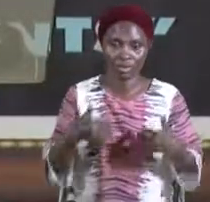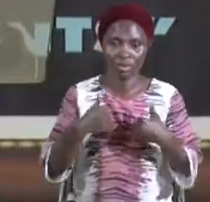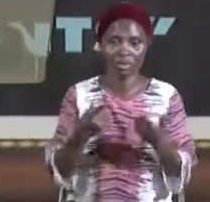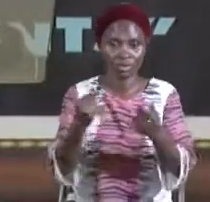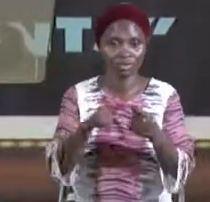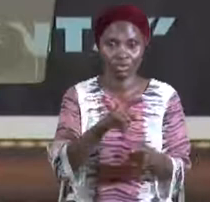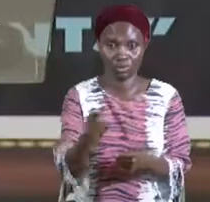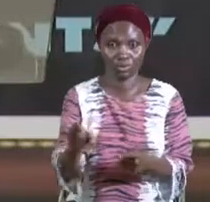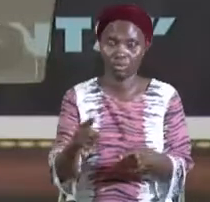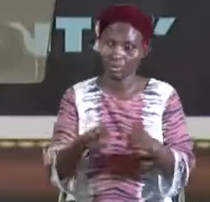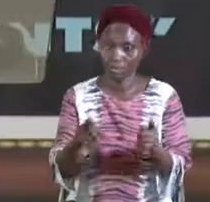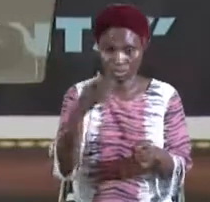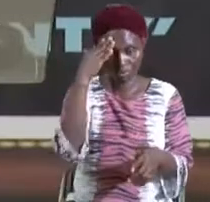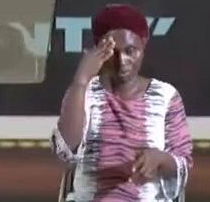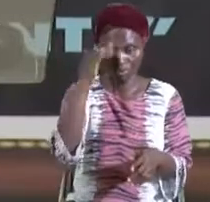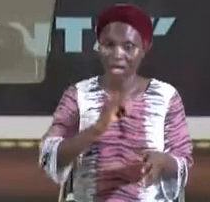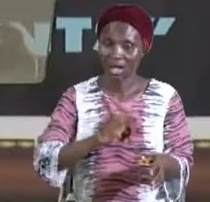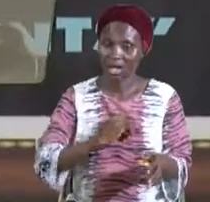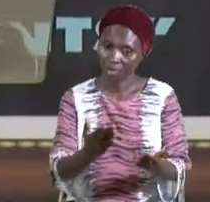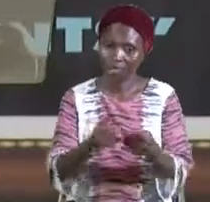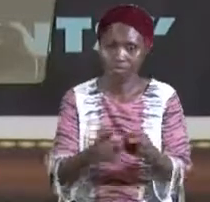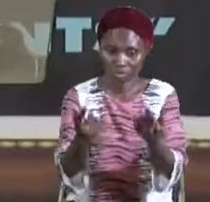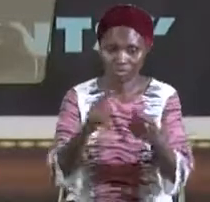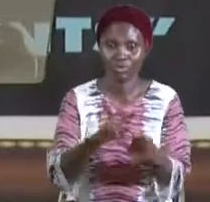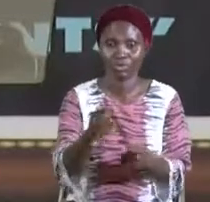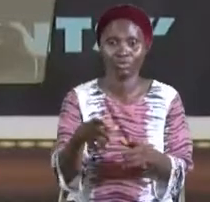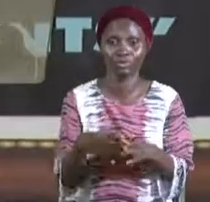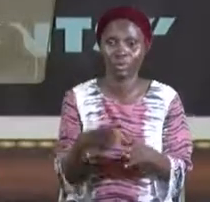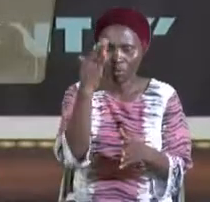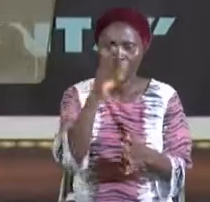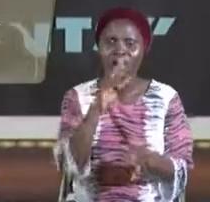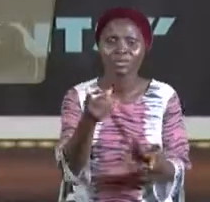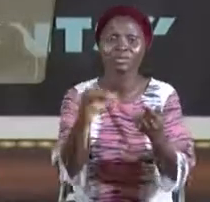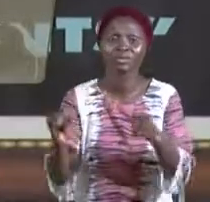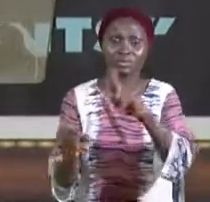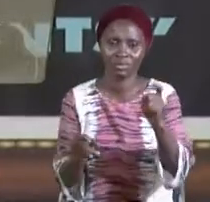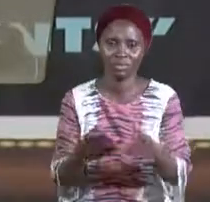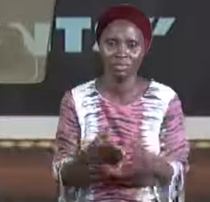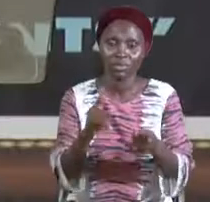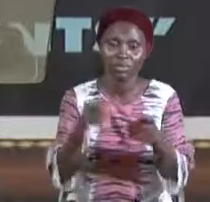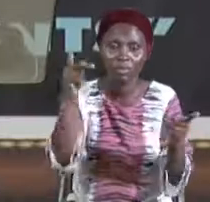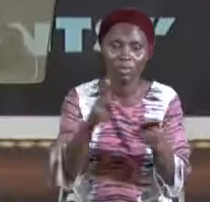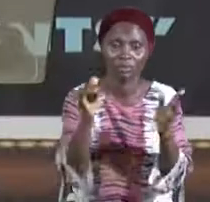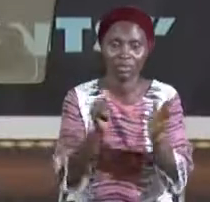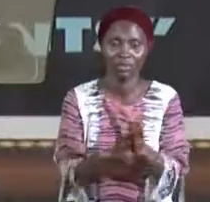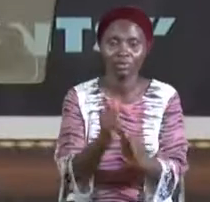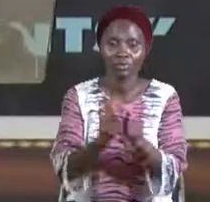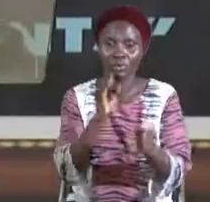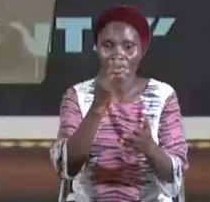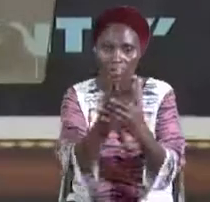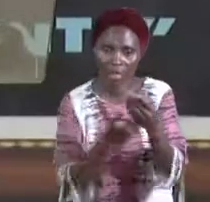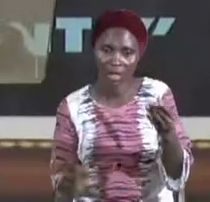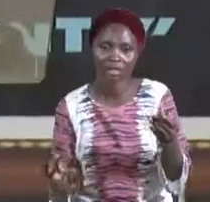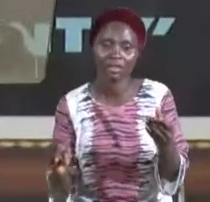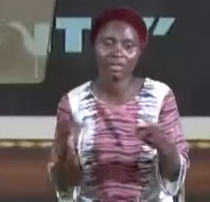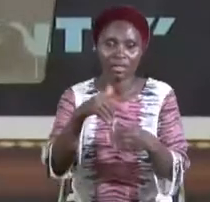savez, Thessaloniciens, je veux venir à vous. Pourquoi est-ce que tu viens? Pour compléter, pour achever ce qui manque, compléter ce